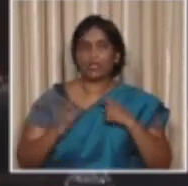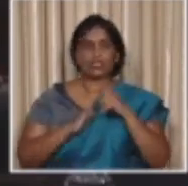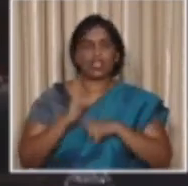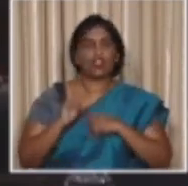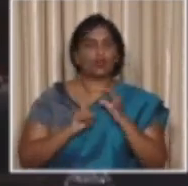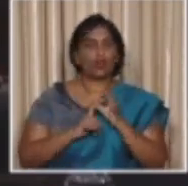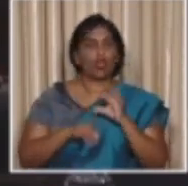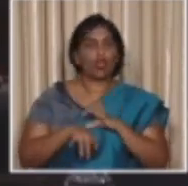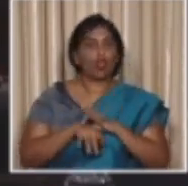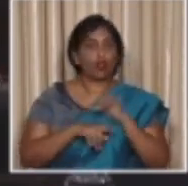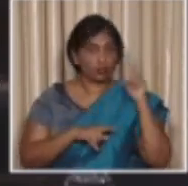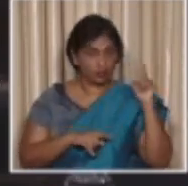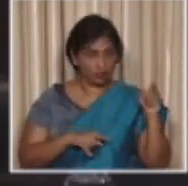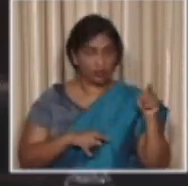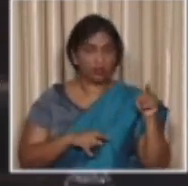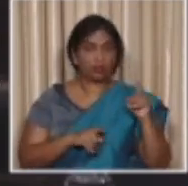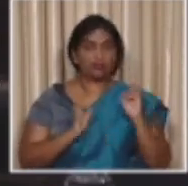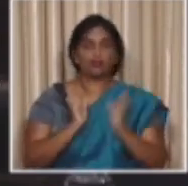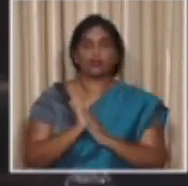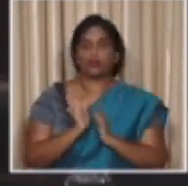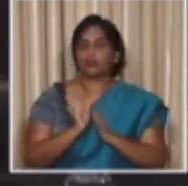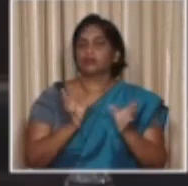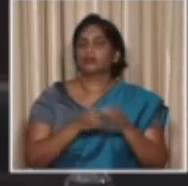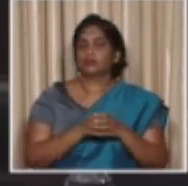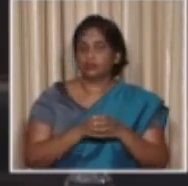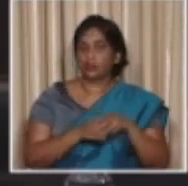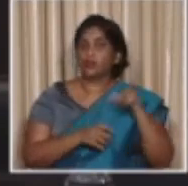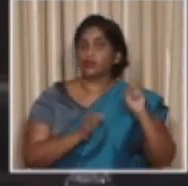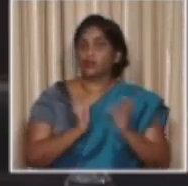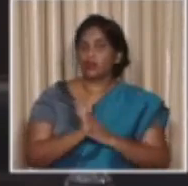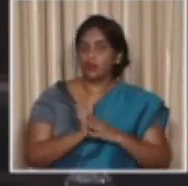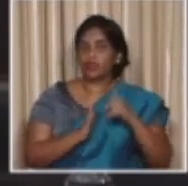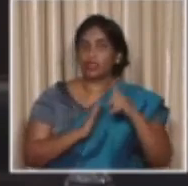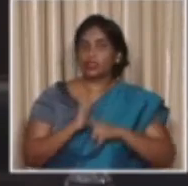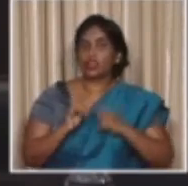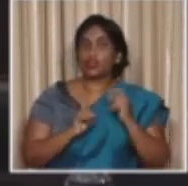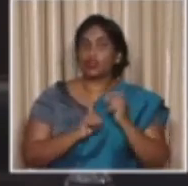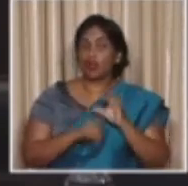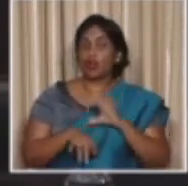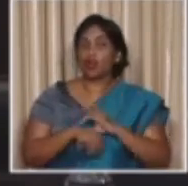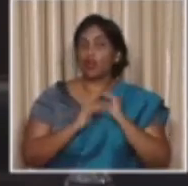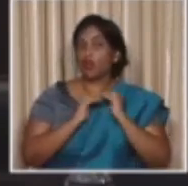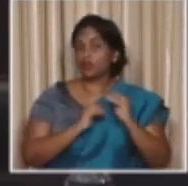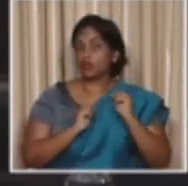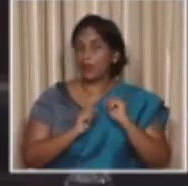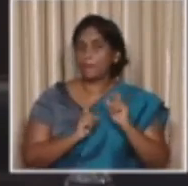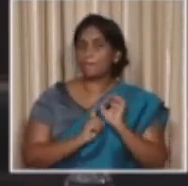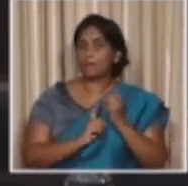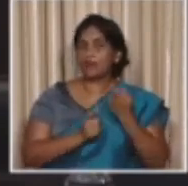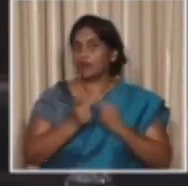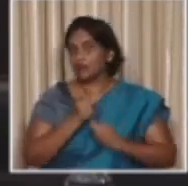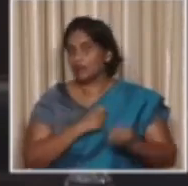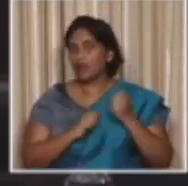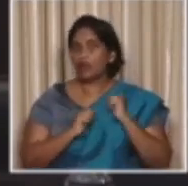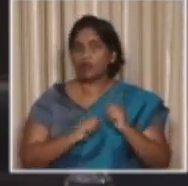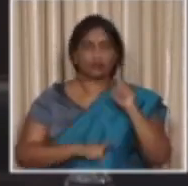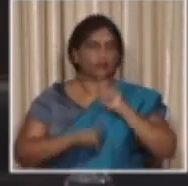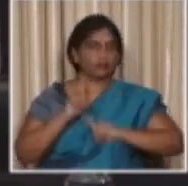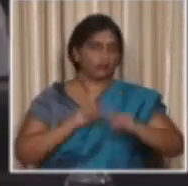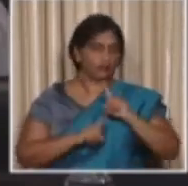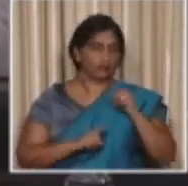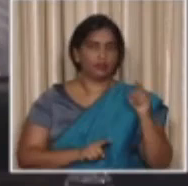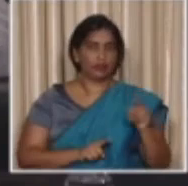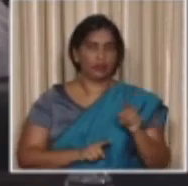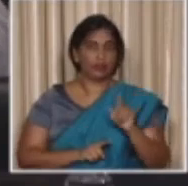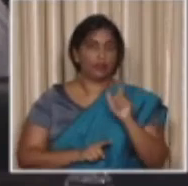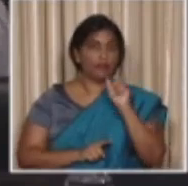ජයවර්ධනපුර රෝහල කමිටුව පත් කරලා ඒ කමිටුව හරහා ජයවර්ධනපුර රෝහල කොහොමද ප්‍රයිවටයිස් කරන්න කියලා කතා බහ කරනවා.